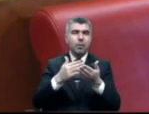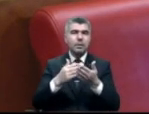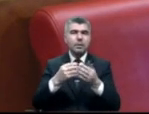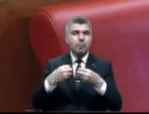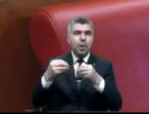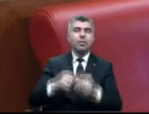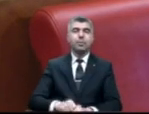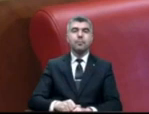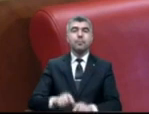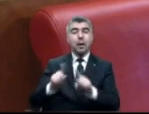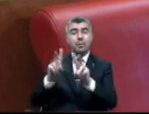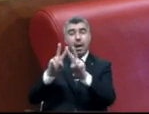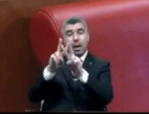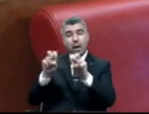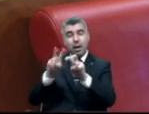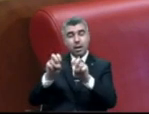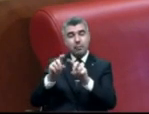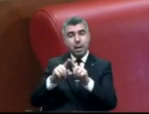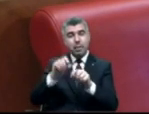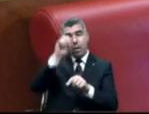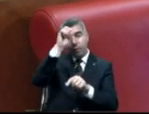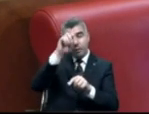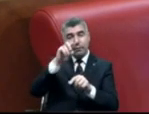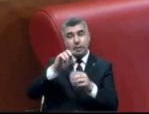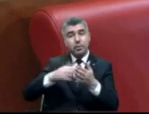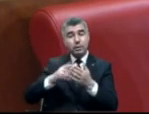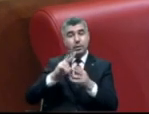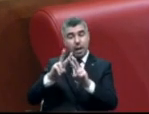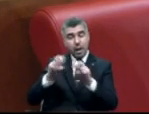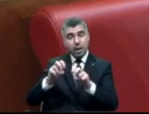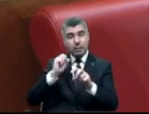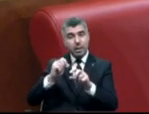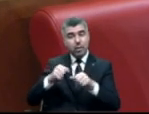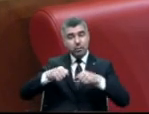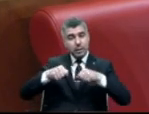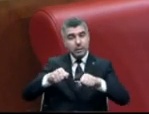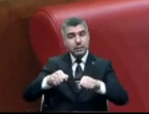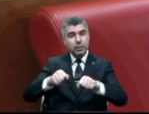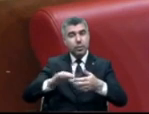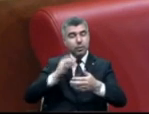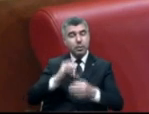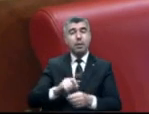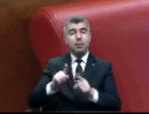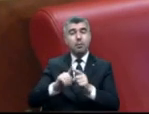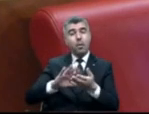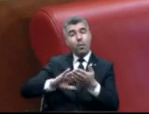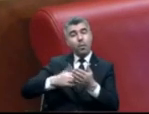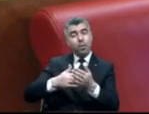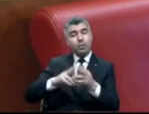معادن. البحث عن المعادن عدا الفوسفات كيطلب استثمارات ضخمة وجد مهمة، والملاحظ أن الاستثمارات